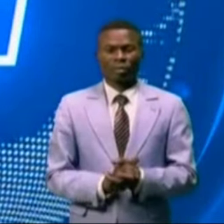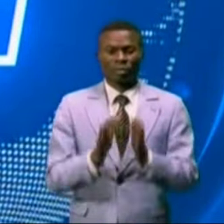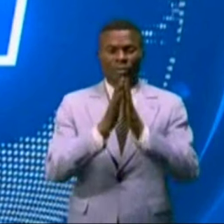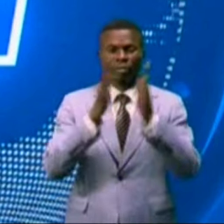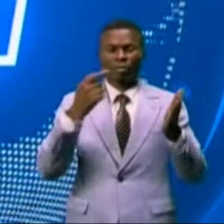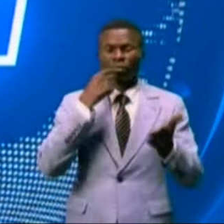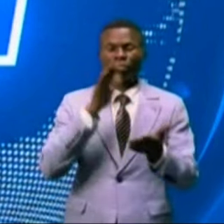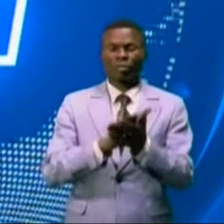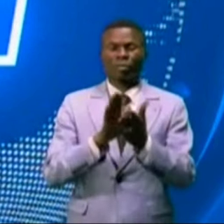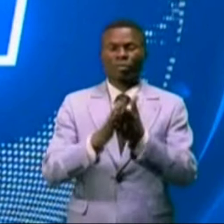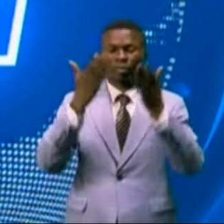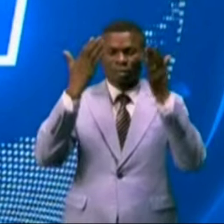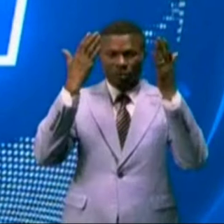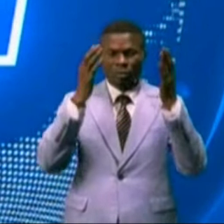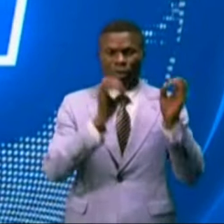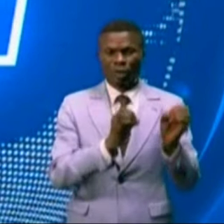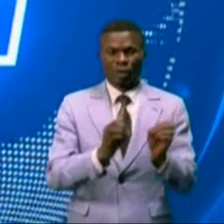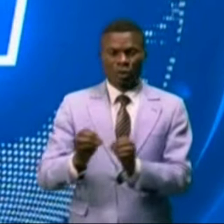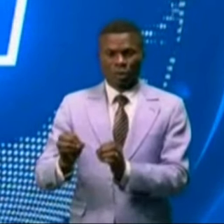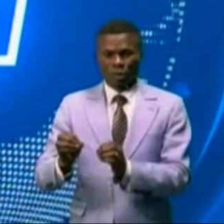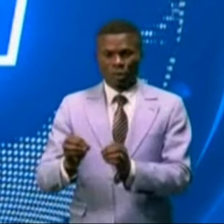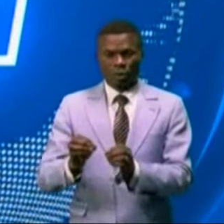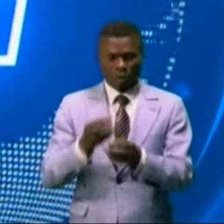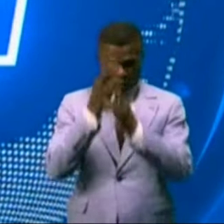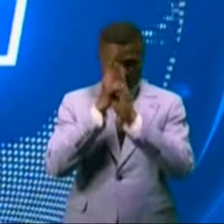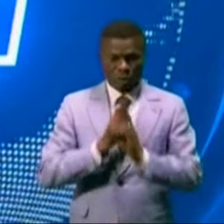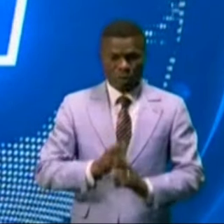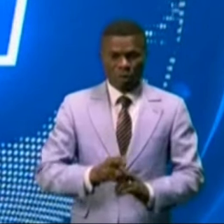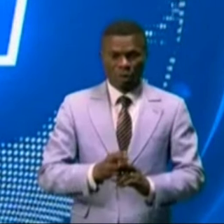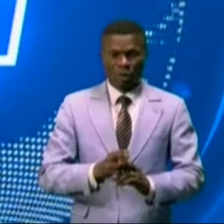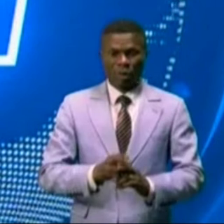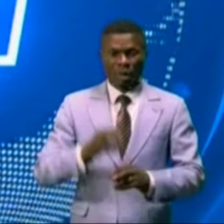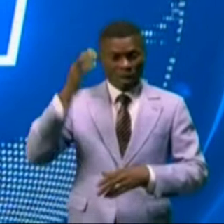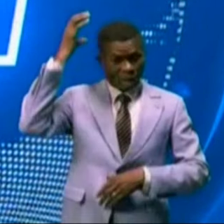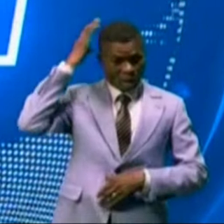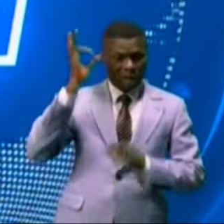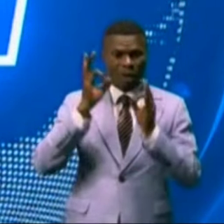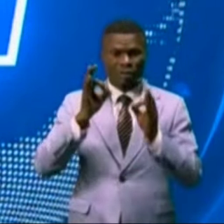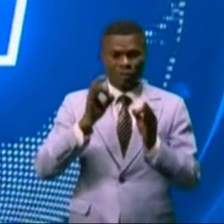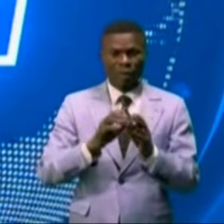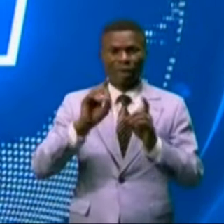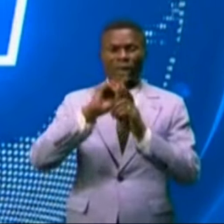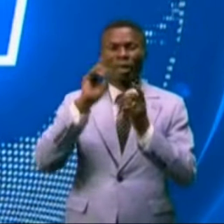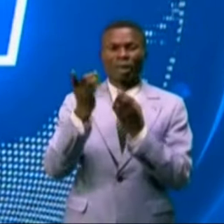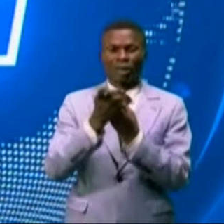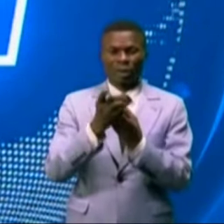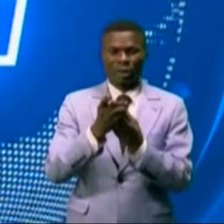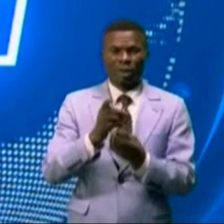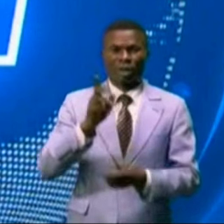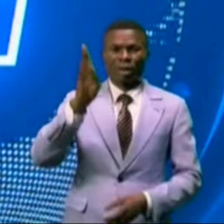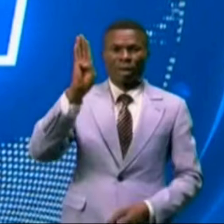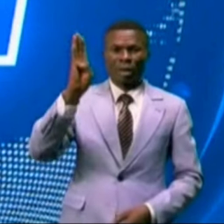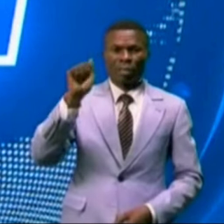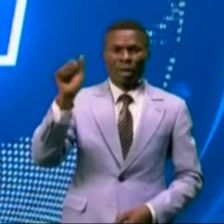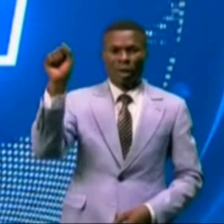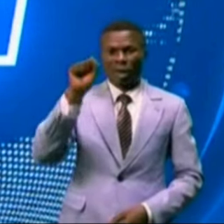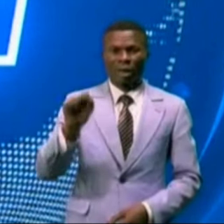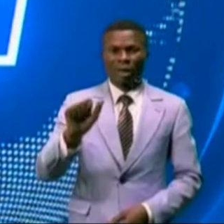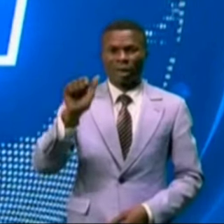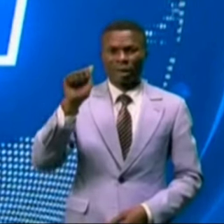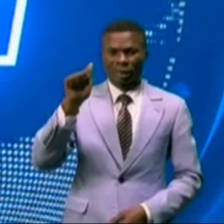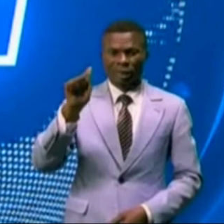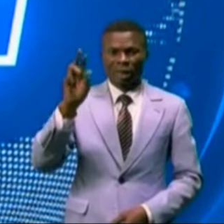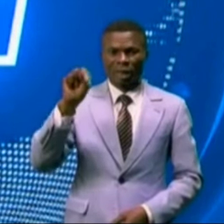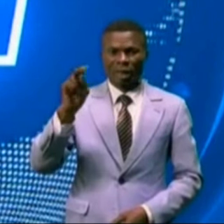messe d'action des grâces a été dite en l'honneur du nouvel évêque du diocèse de Bassankoussou, Monseigneur Liber